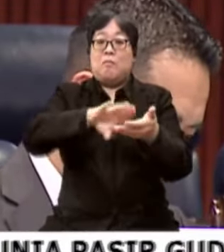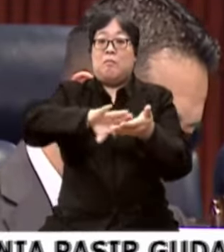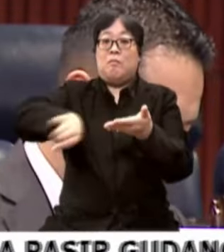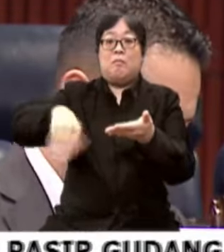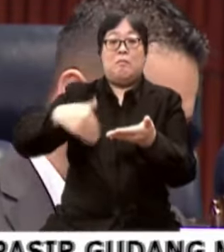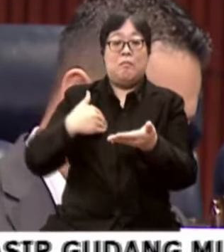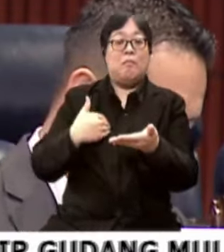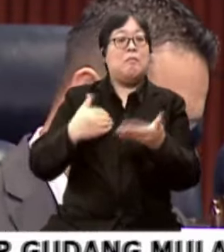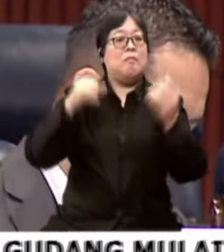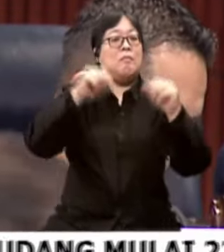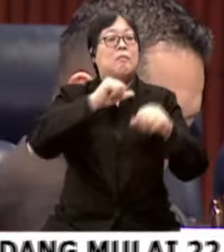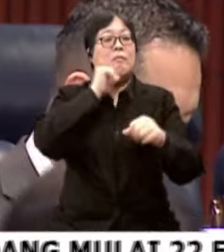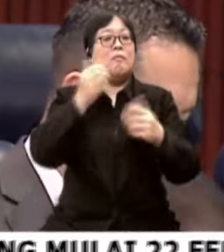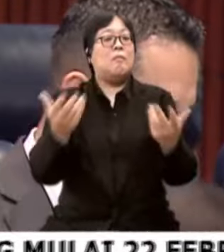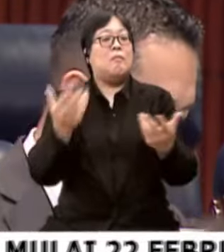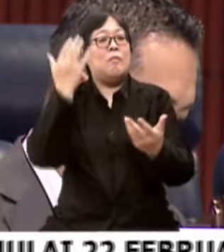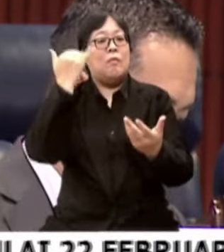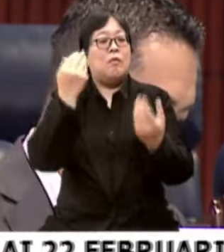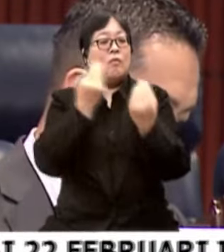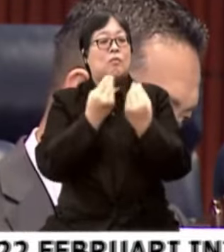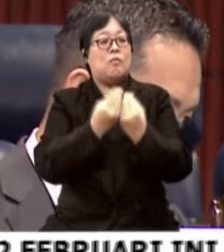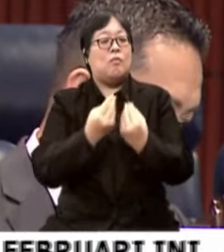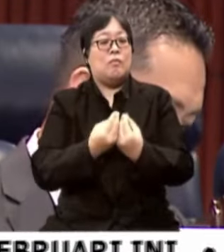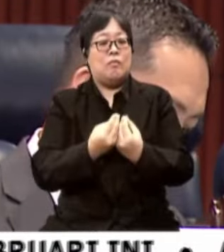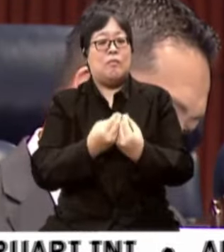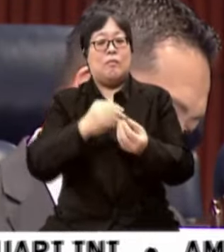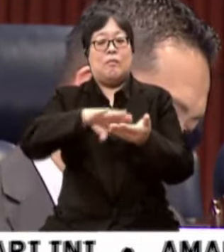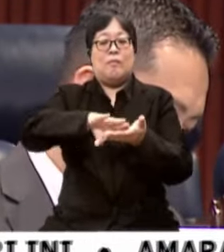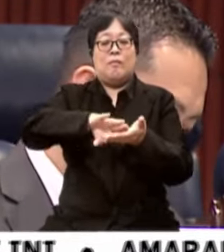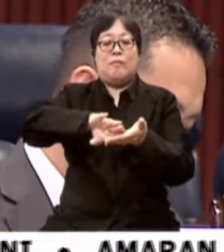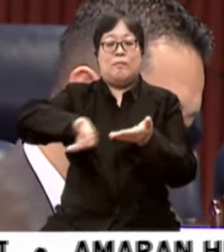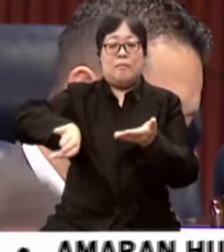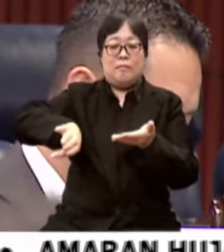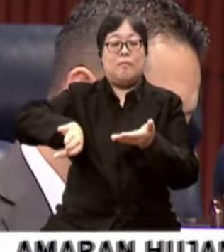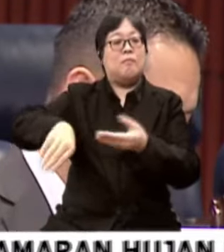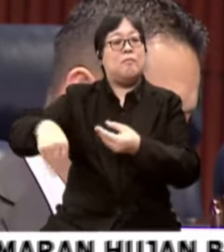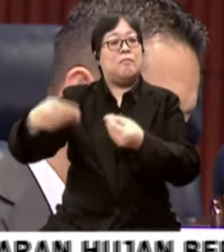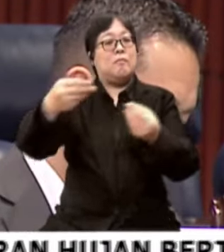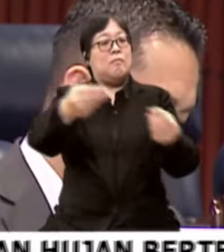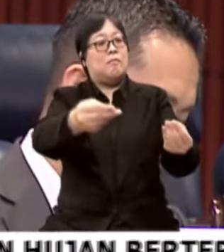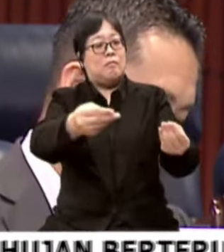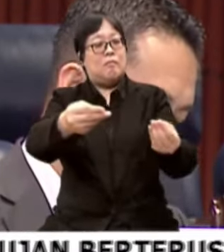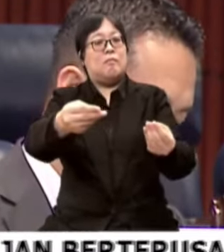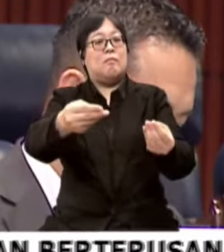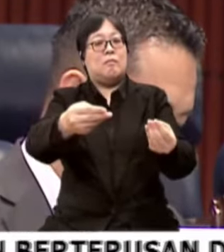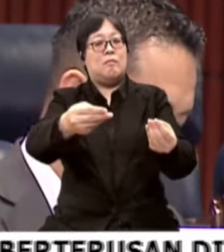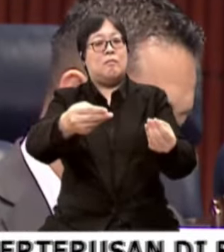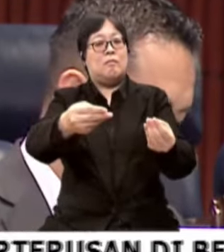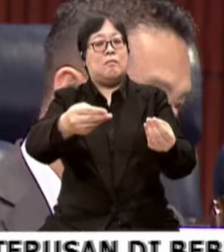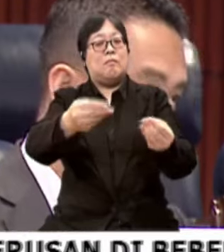dan Bolehkah kita tahu Apakah jumlah pengecualiannya telah diberikan kepada